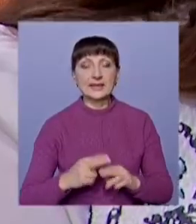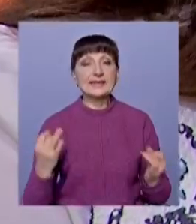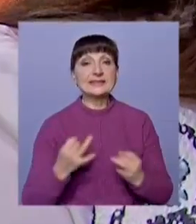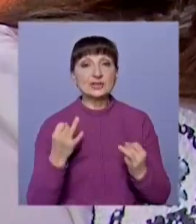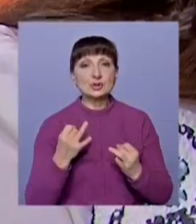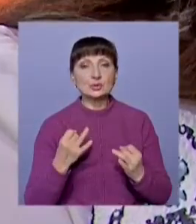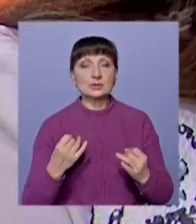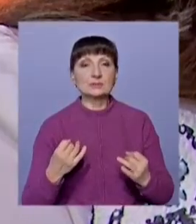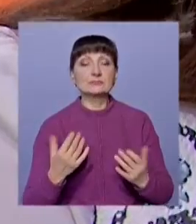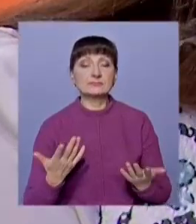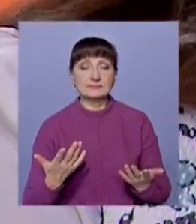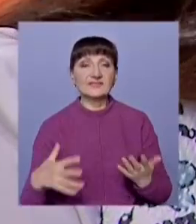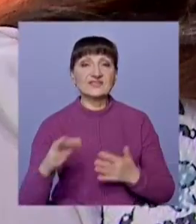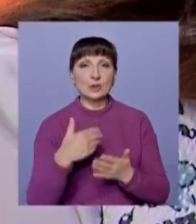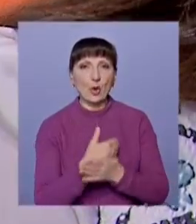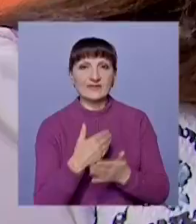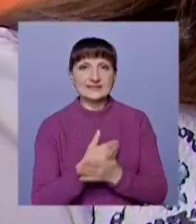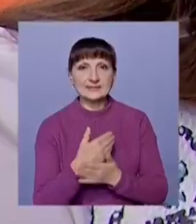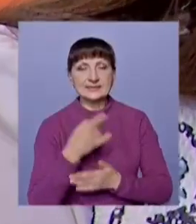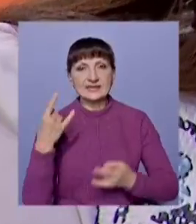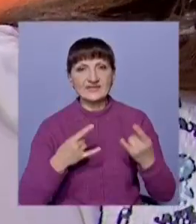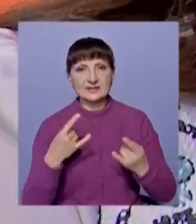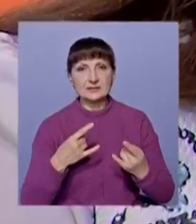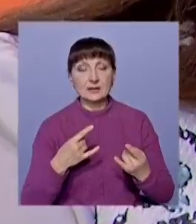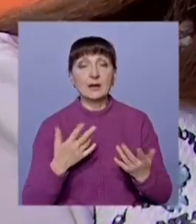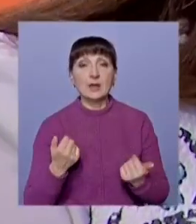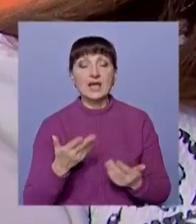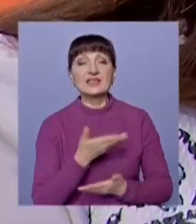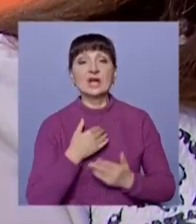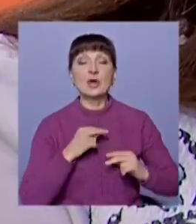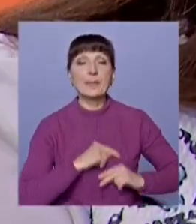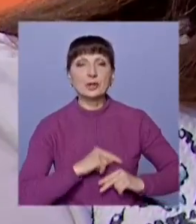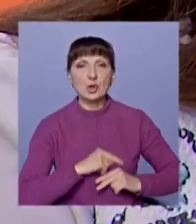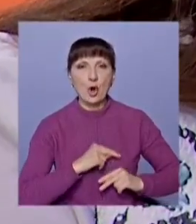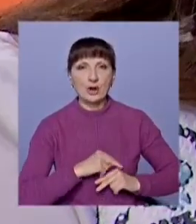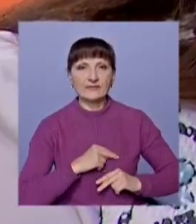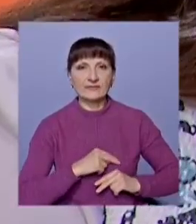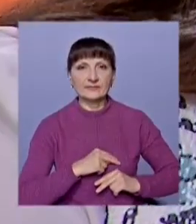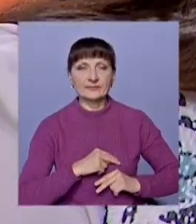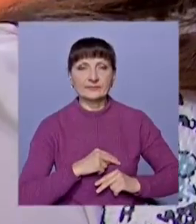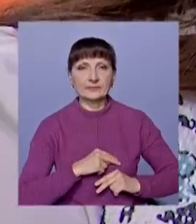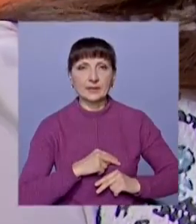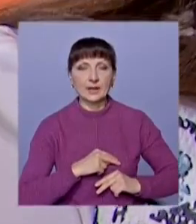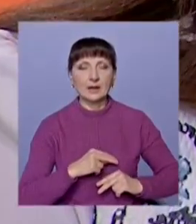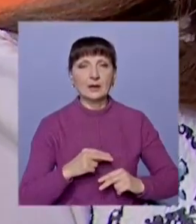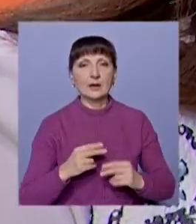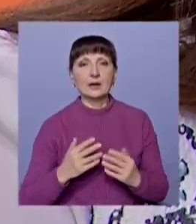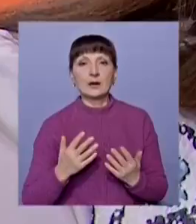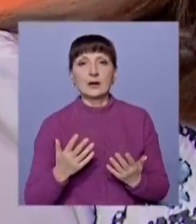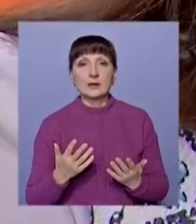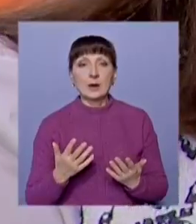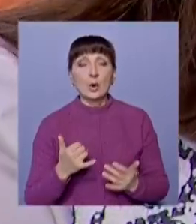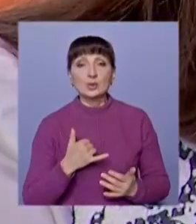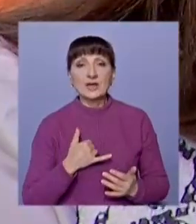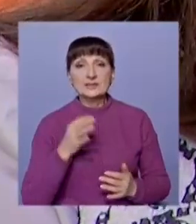интересует нас в первую очередь, но и вообще наших партнеров во вторую, в третью, в четвертую. Ну, у